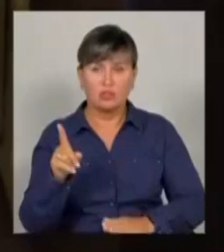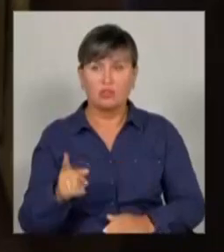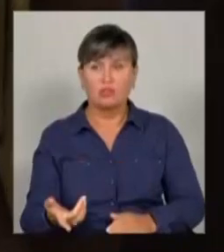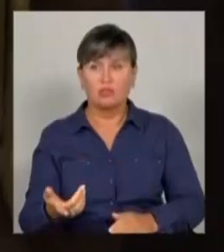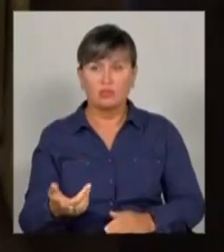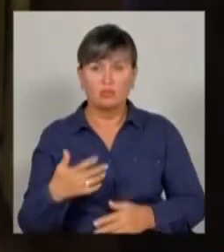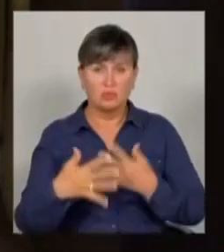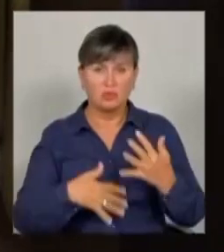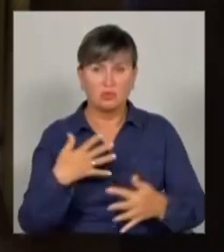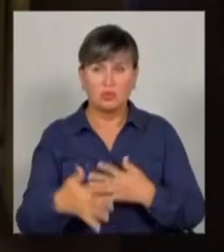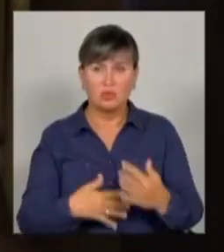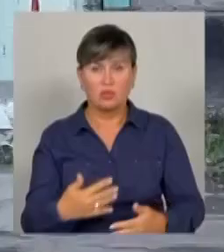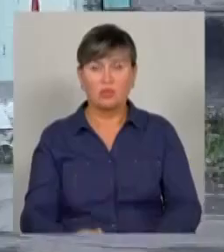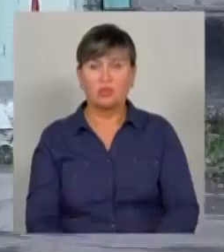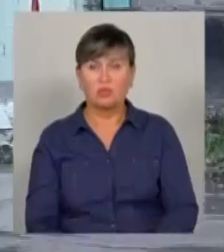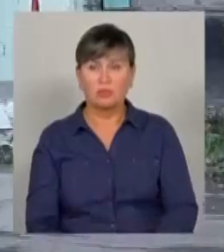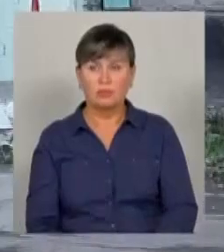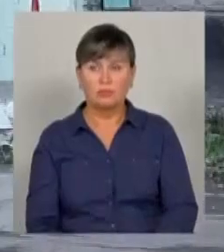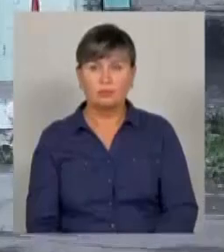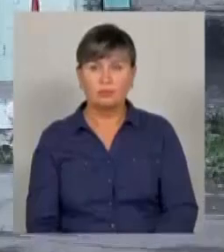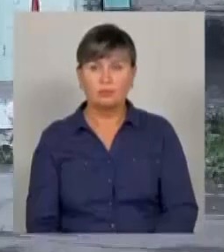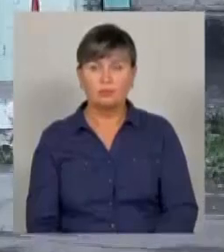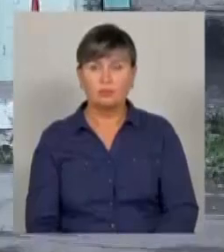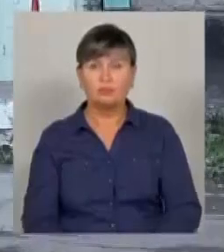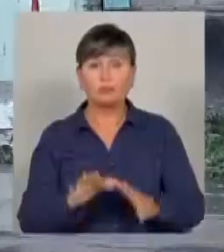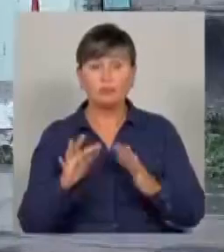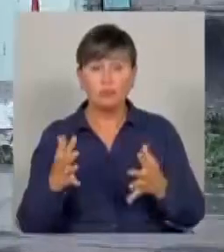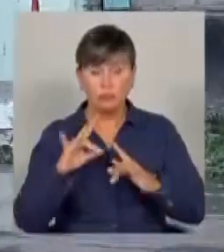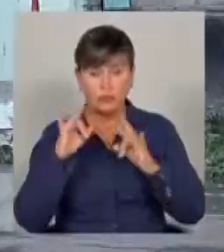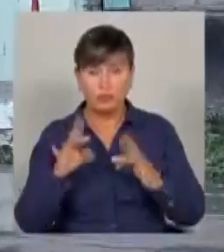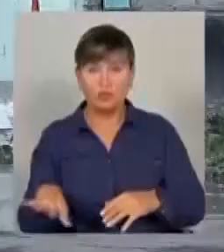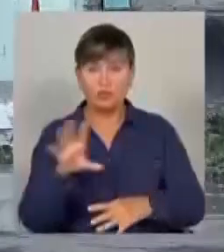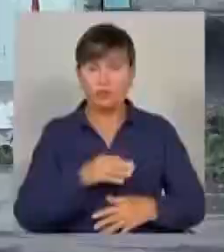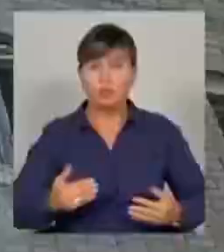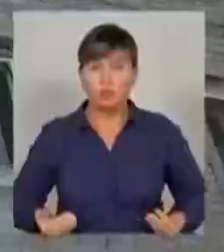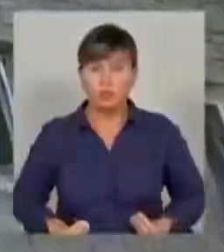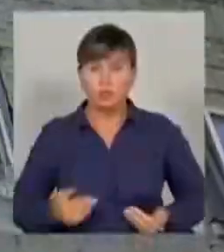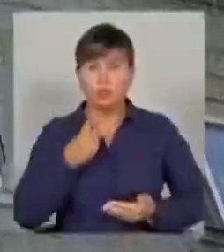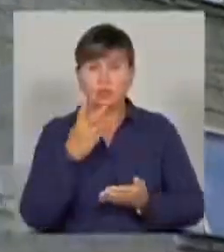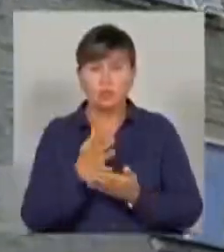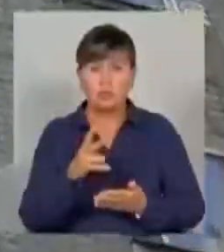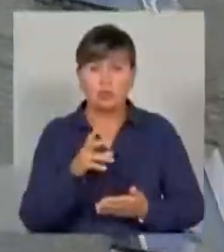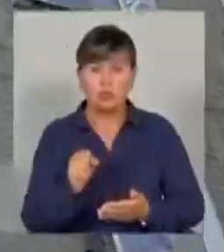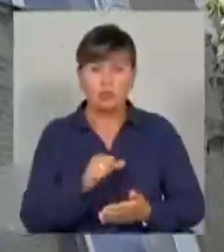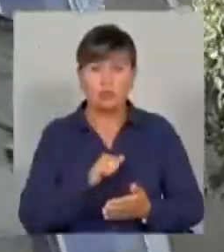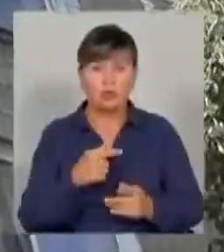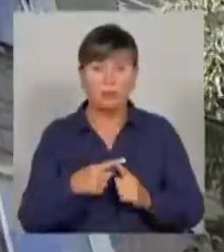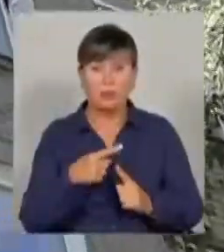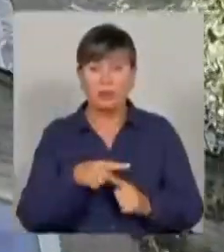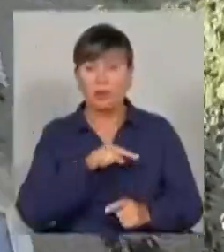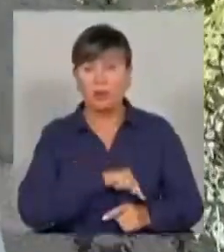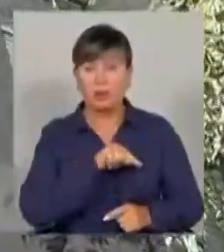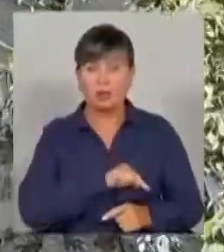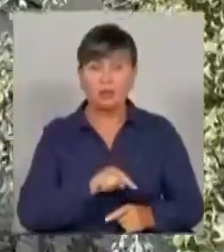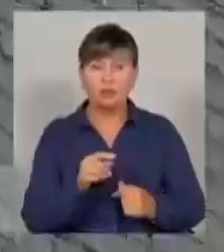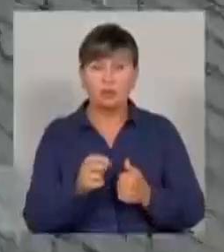ну, беспорядок, неадекватные люди. Тем не менее, произошедшее шокировало всех жильцов. Даже несмотря на не на самую положительную характеристику